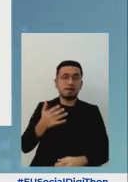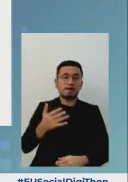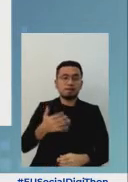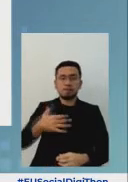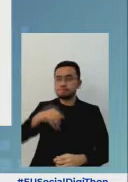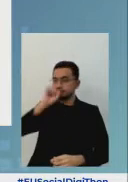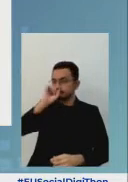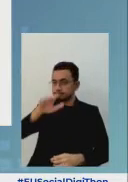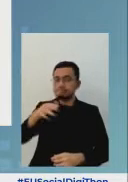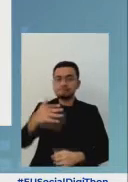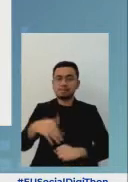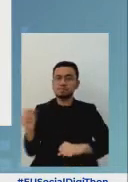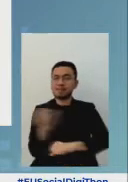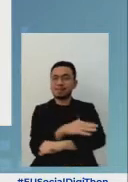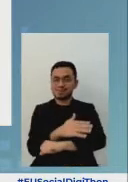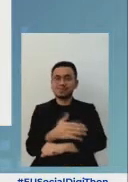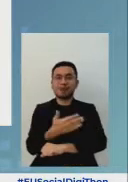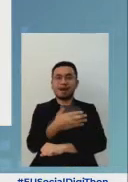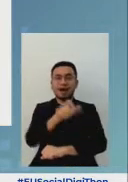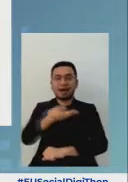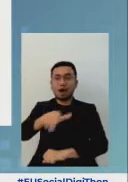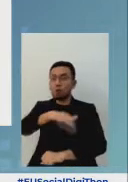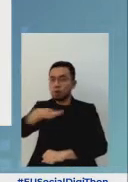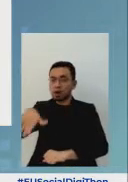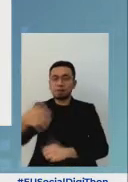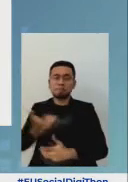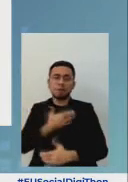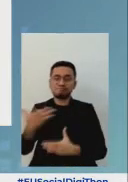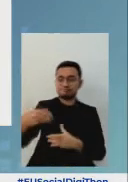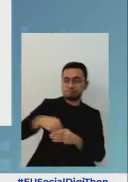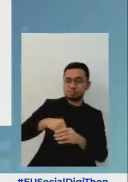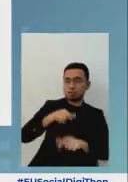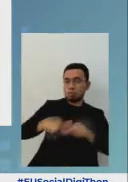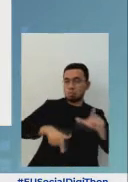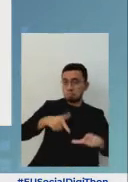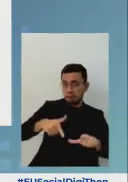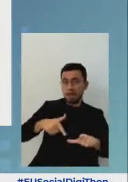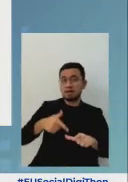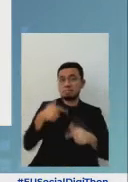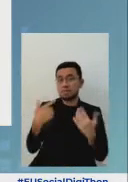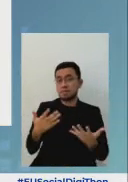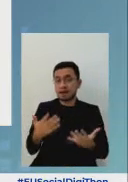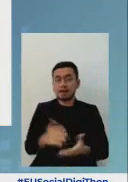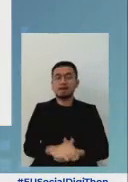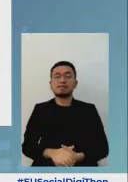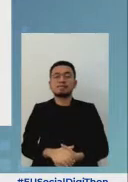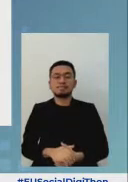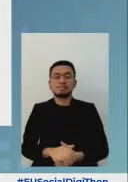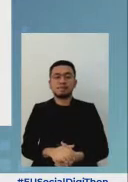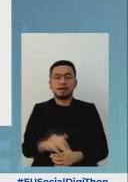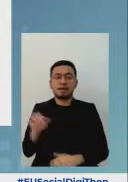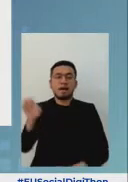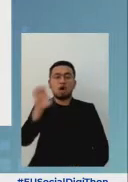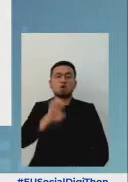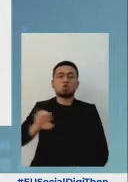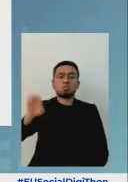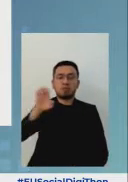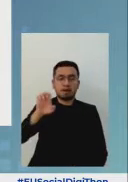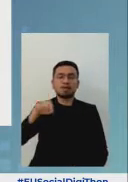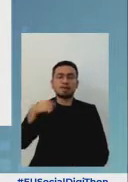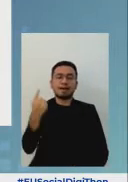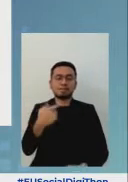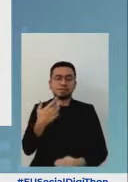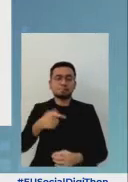akan bergabung di dalam kompetisi ini. Uni Eropa itu menggunakan pendekatan berbasis hak atau yang